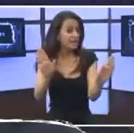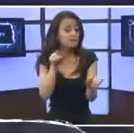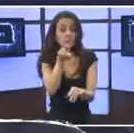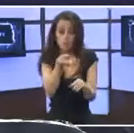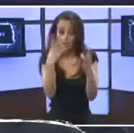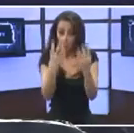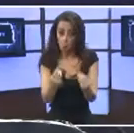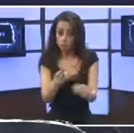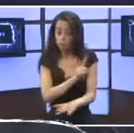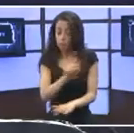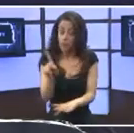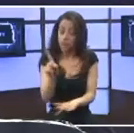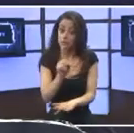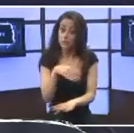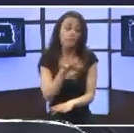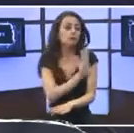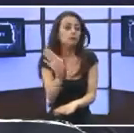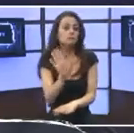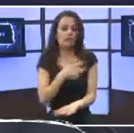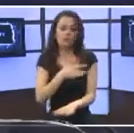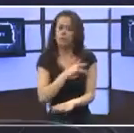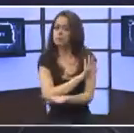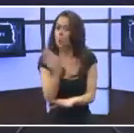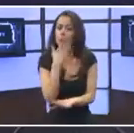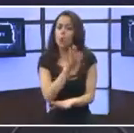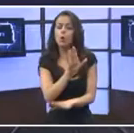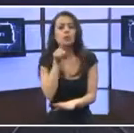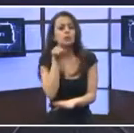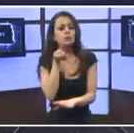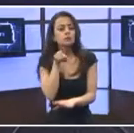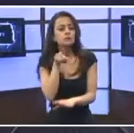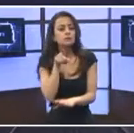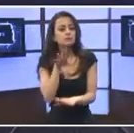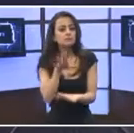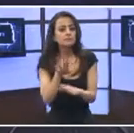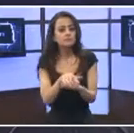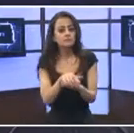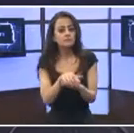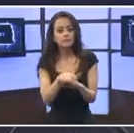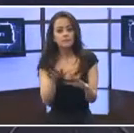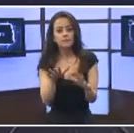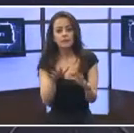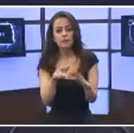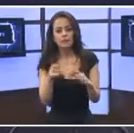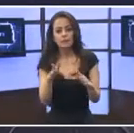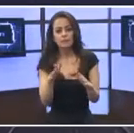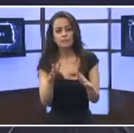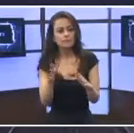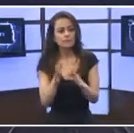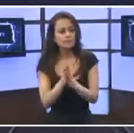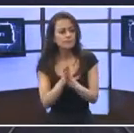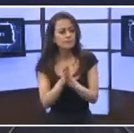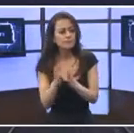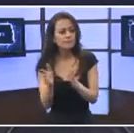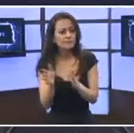zihniyetle olmadığınızı asla bildiğimiz için zaten kaderin bir sözüyle. Önce kader için, kader benim için çok değerli zaten. Teşekkür ve ediyorum.